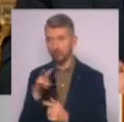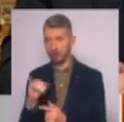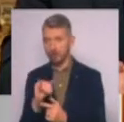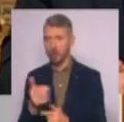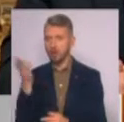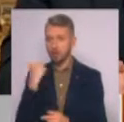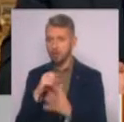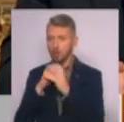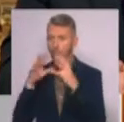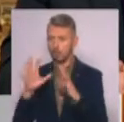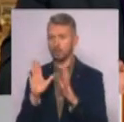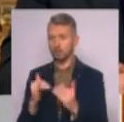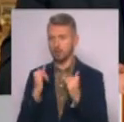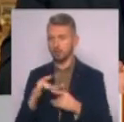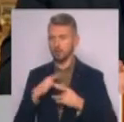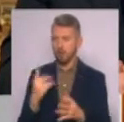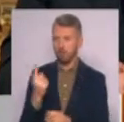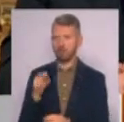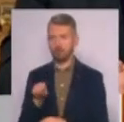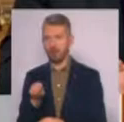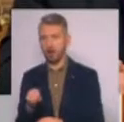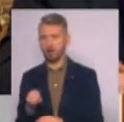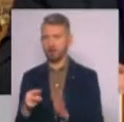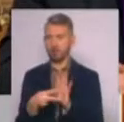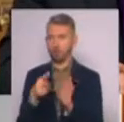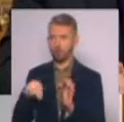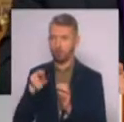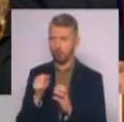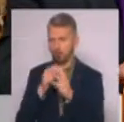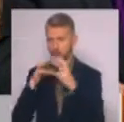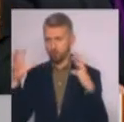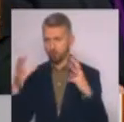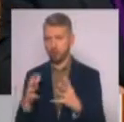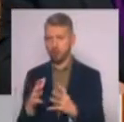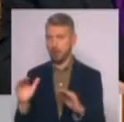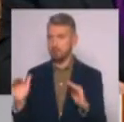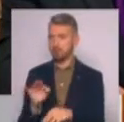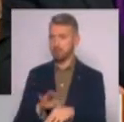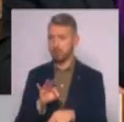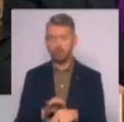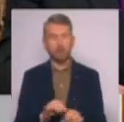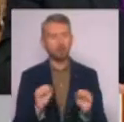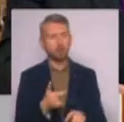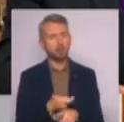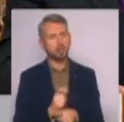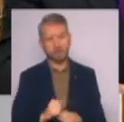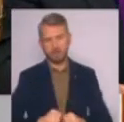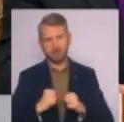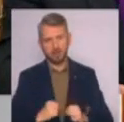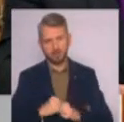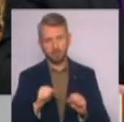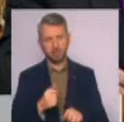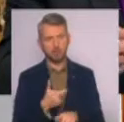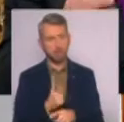ми надували тільки на свята, на 1 травня, 7 листопада, і, можливо, менше боліли. Можна перестаратися,